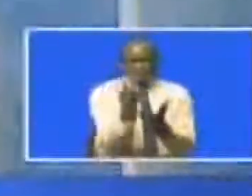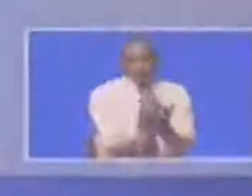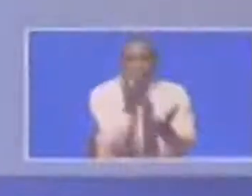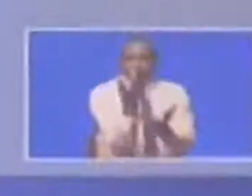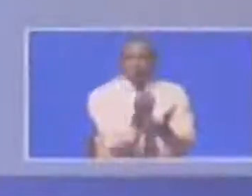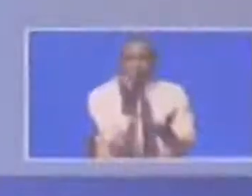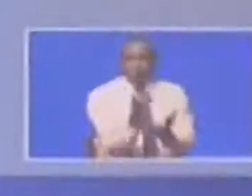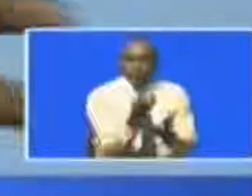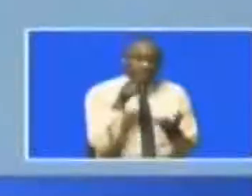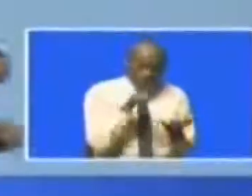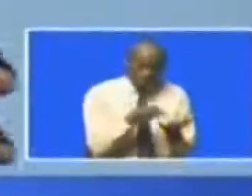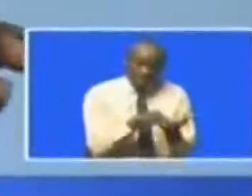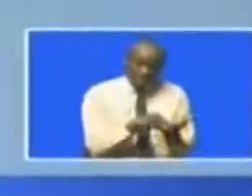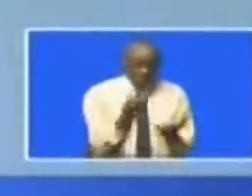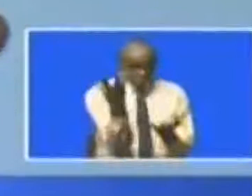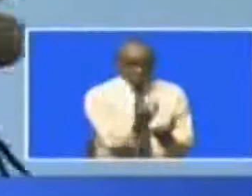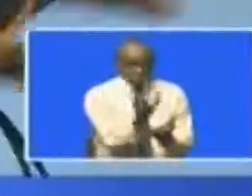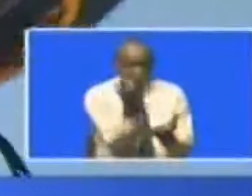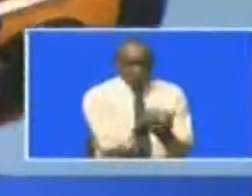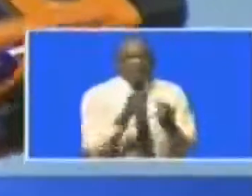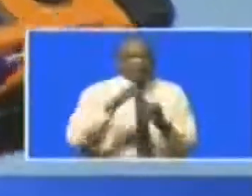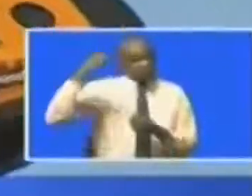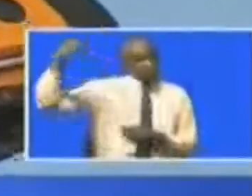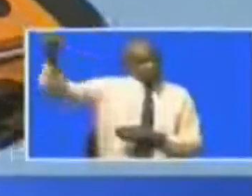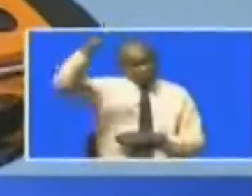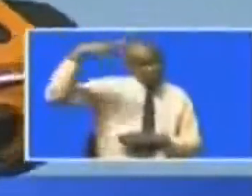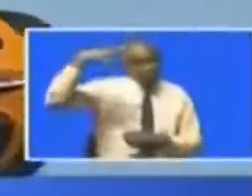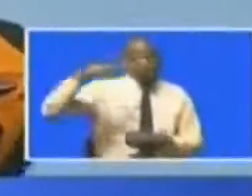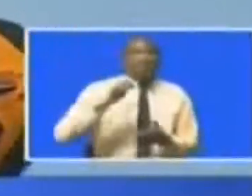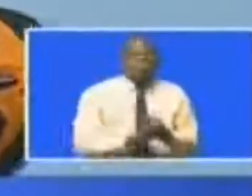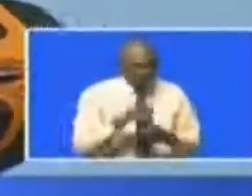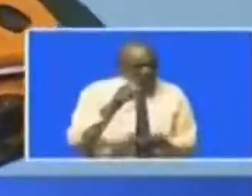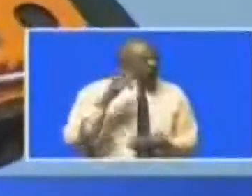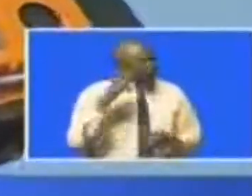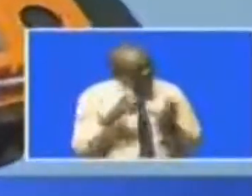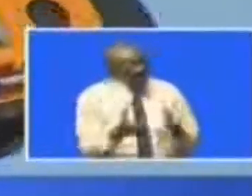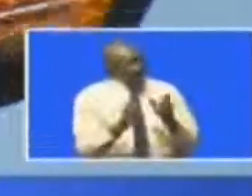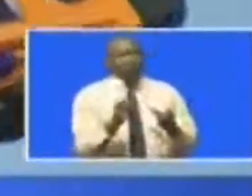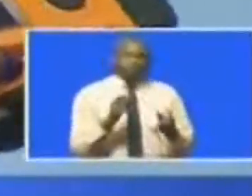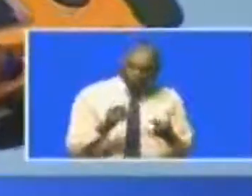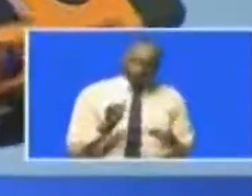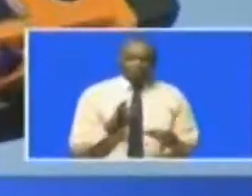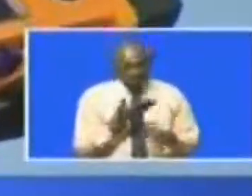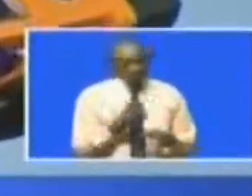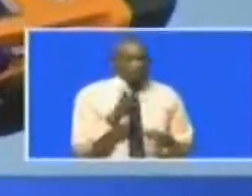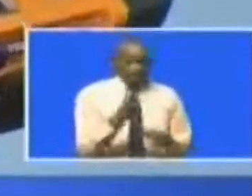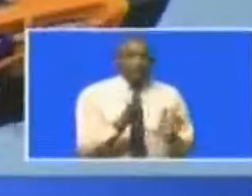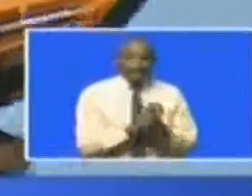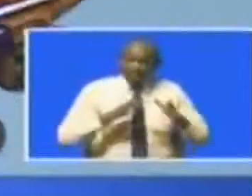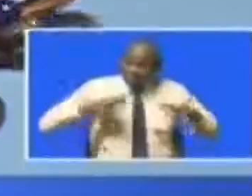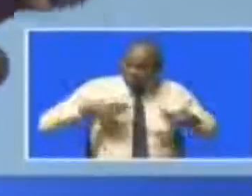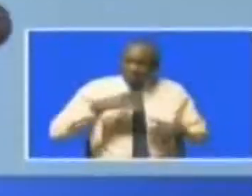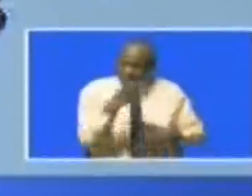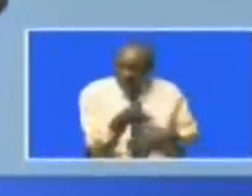inachukua nguvu ya jua. Kwa hivyo wanaweza kusikiza radio kwa sababu kuna radio ya Kisamburu huko